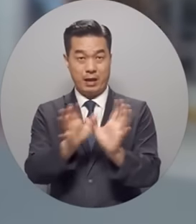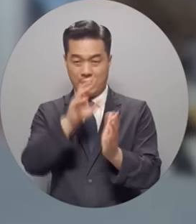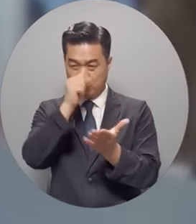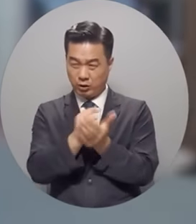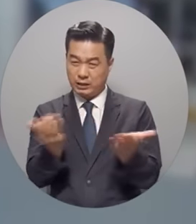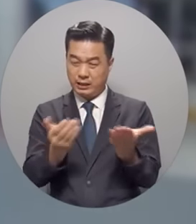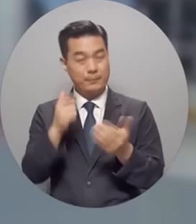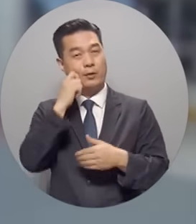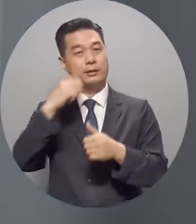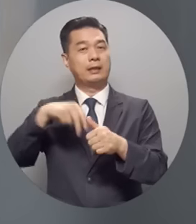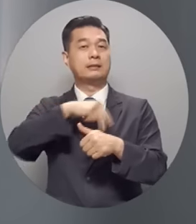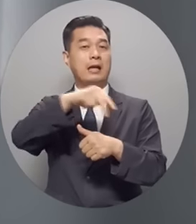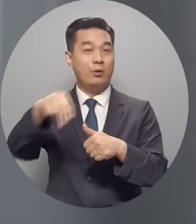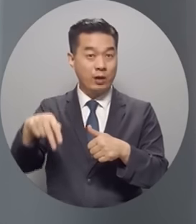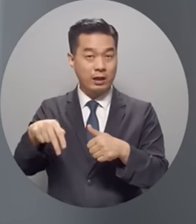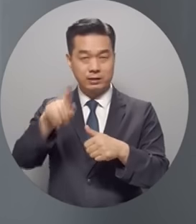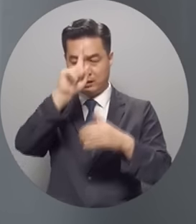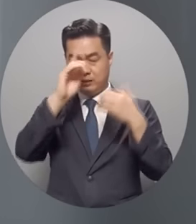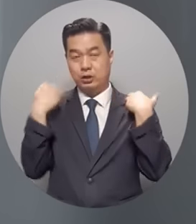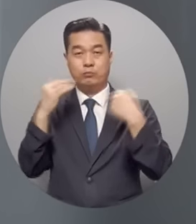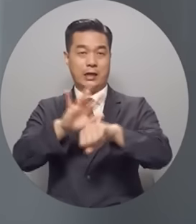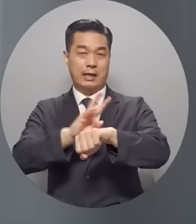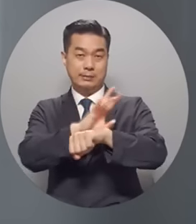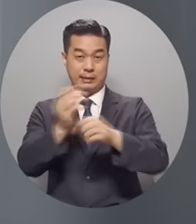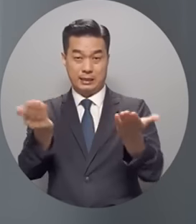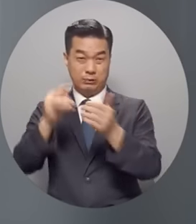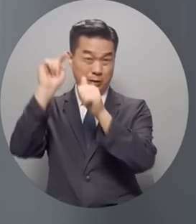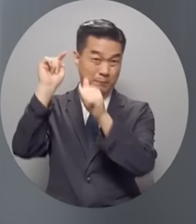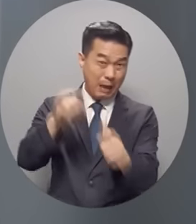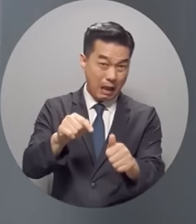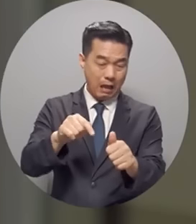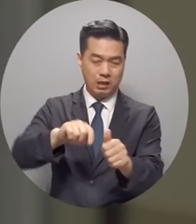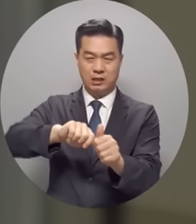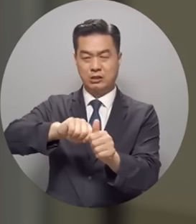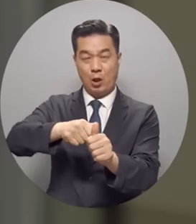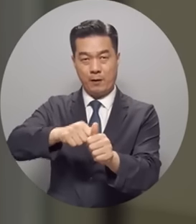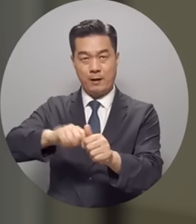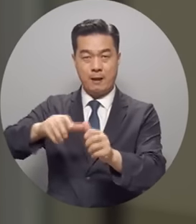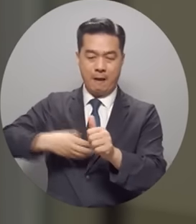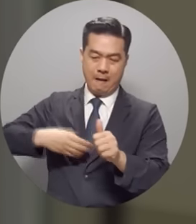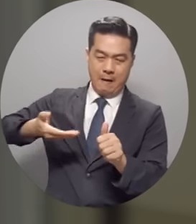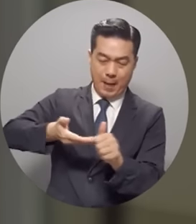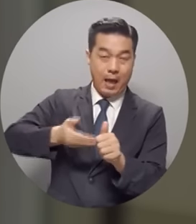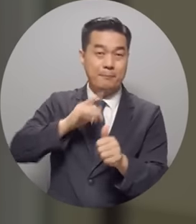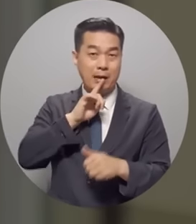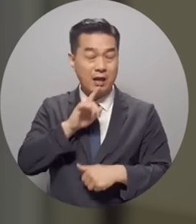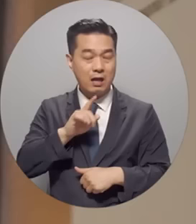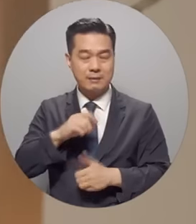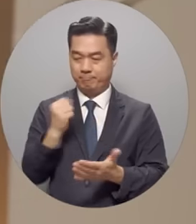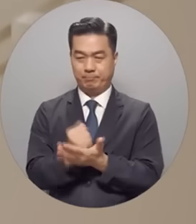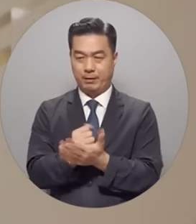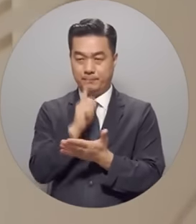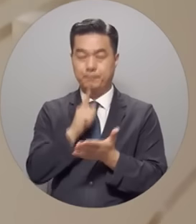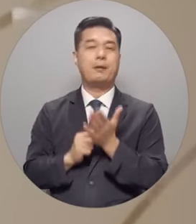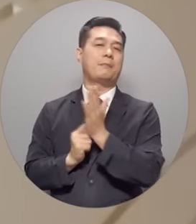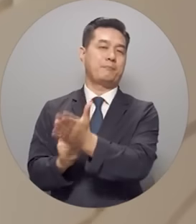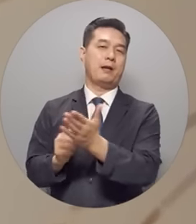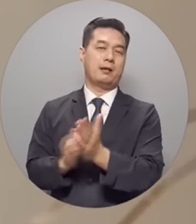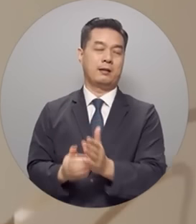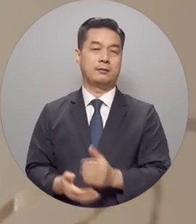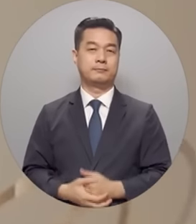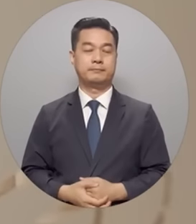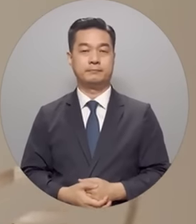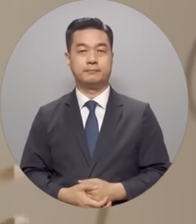못하는 상황임에도 정부가 24시간 근무하지 않으면 처벌하겠다 협박만 하고 있다고 비판했습니다 MBC 뉴스